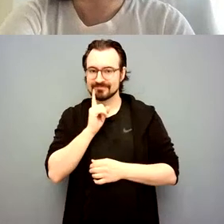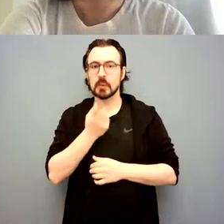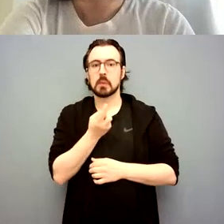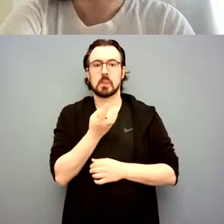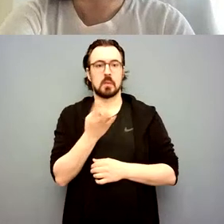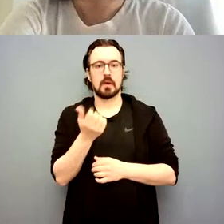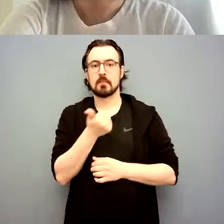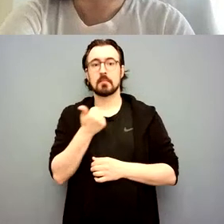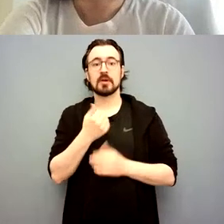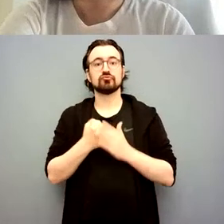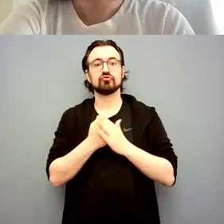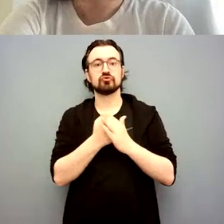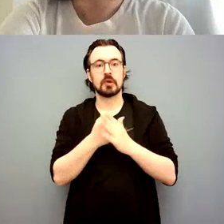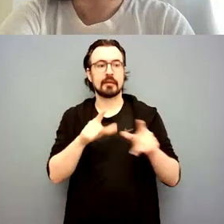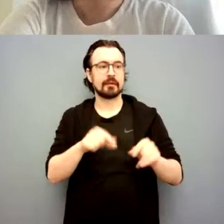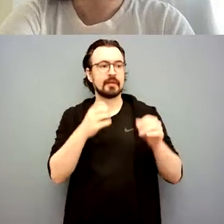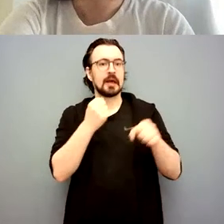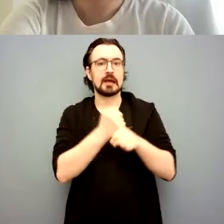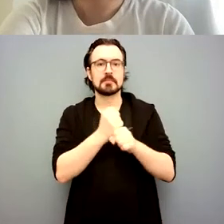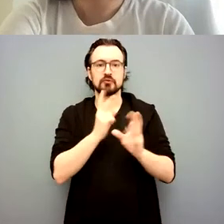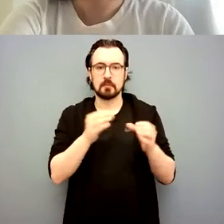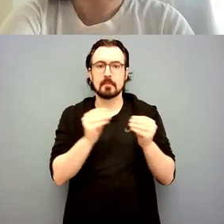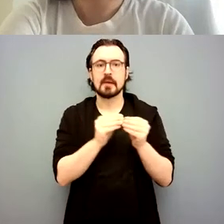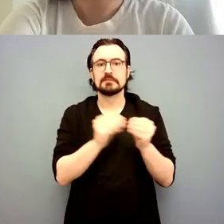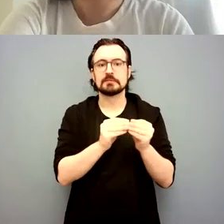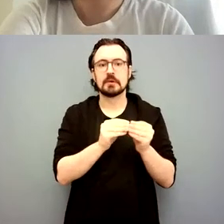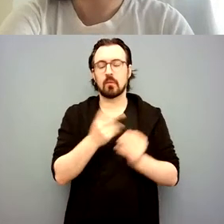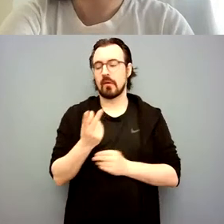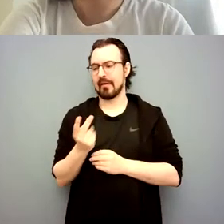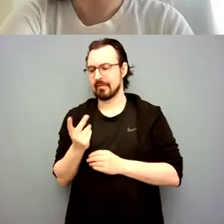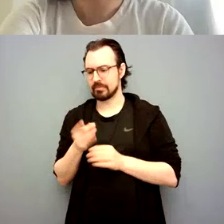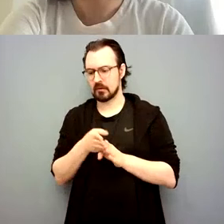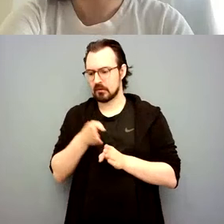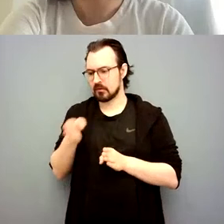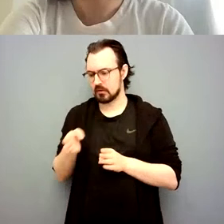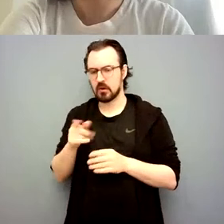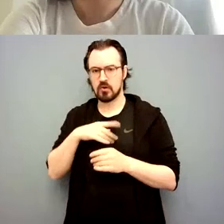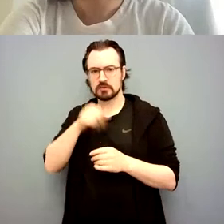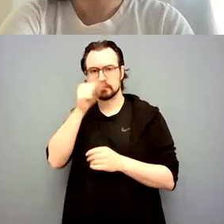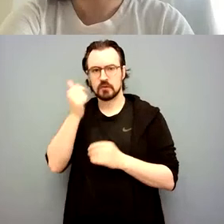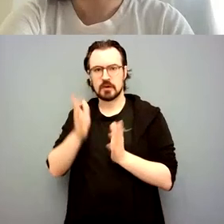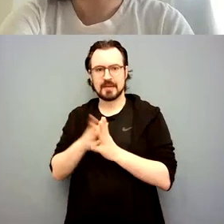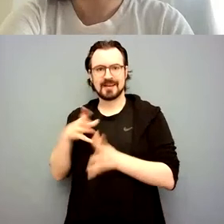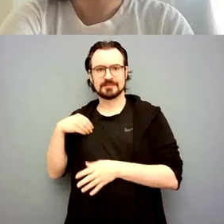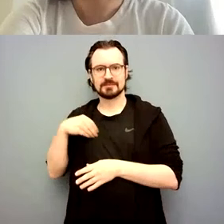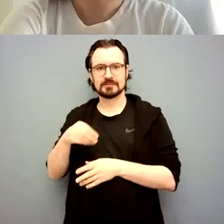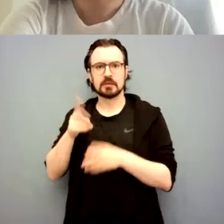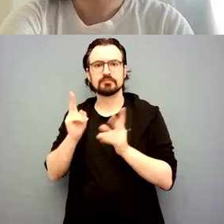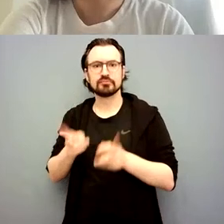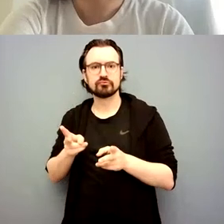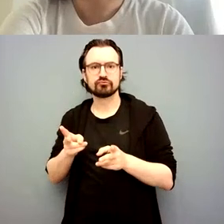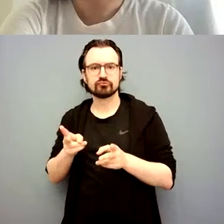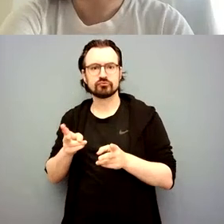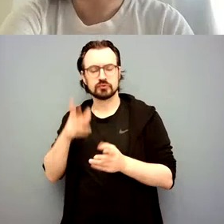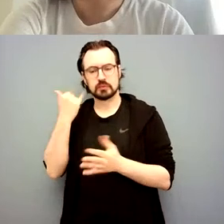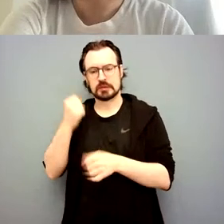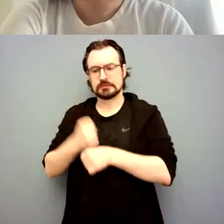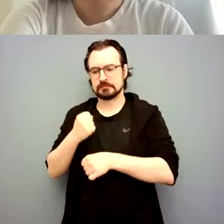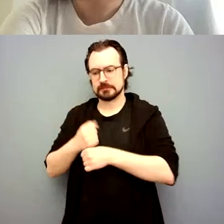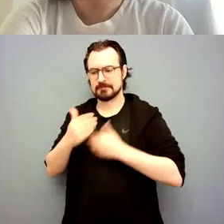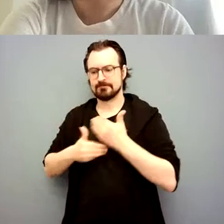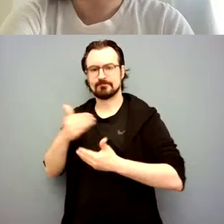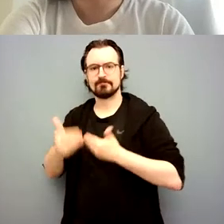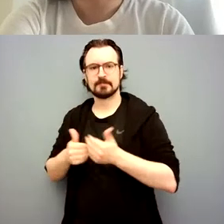bara stöd med att hitta ett arbete som passar och andra har svårt även med omfattande insatser att kunna arbeta.